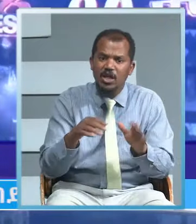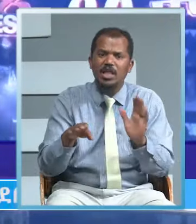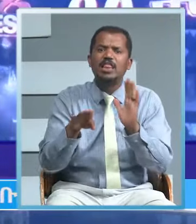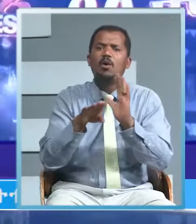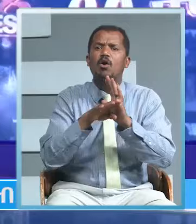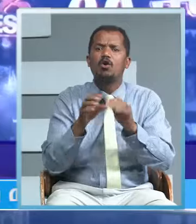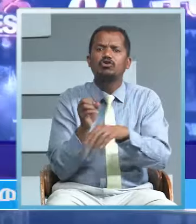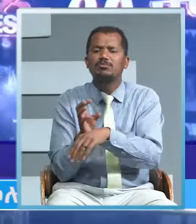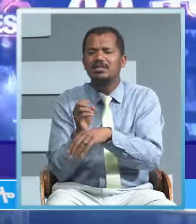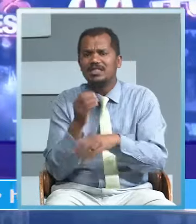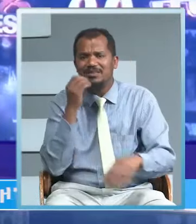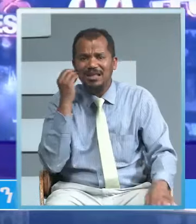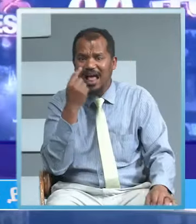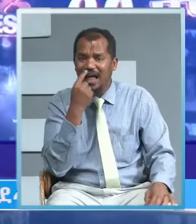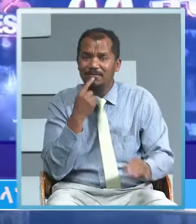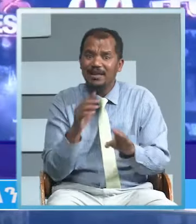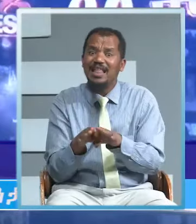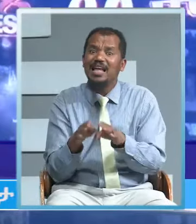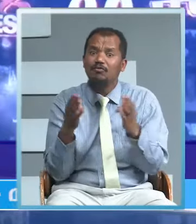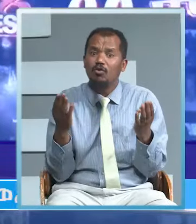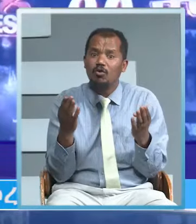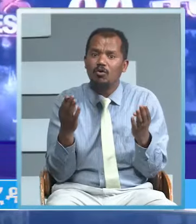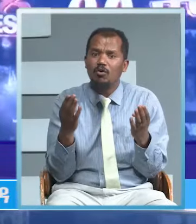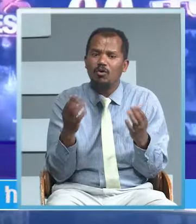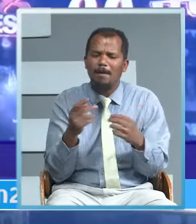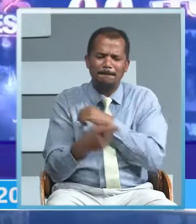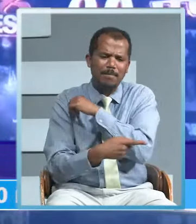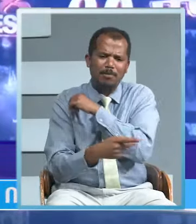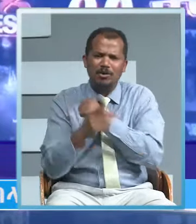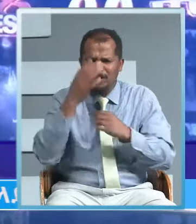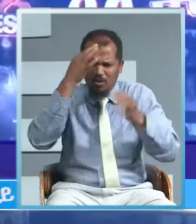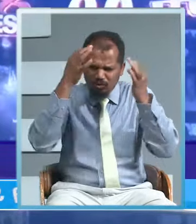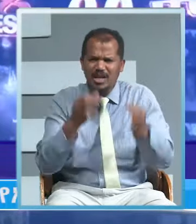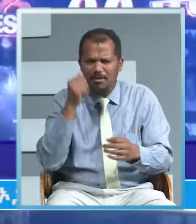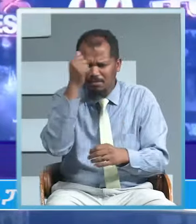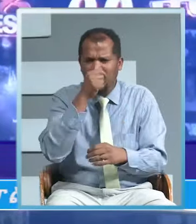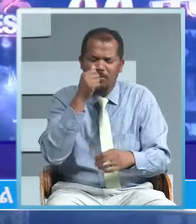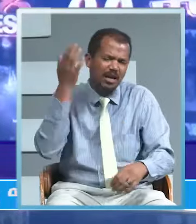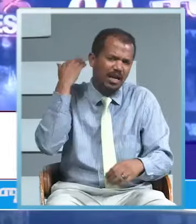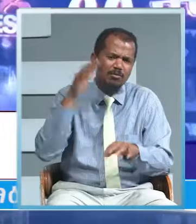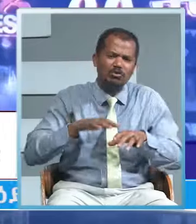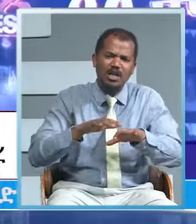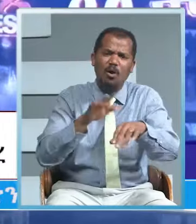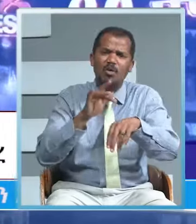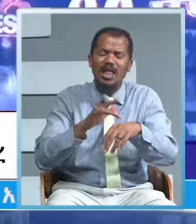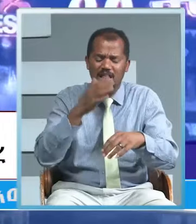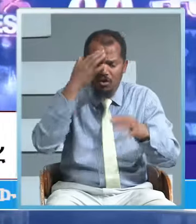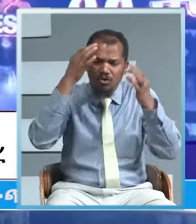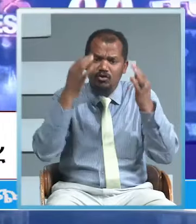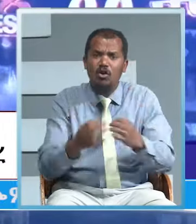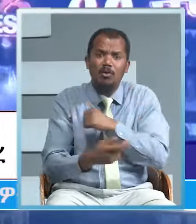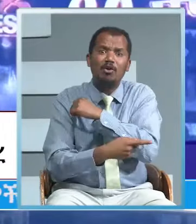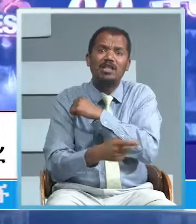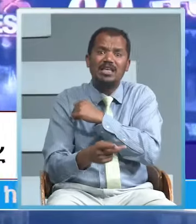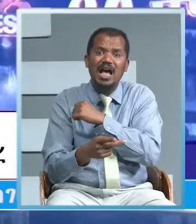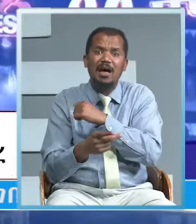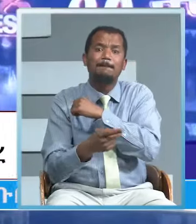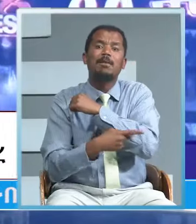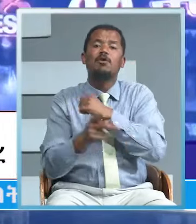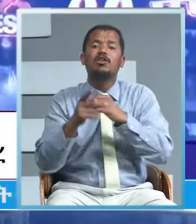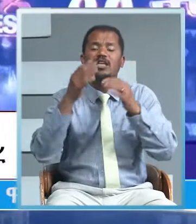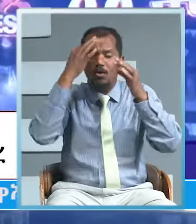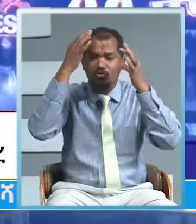የተወካዮች ምክር ቤት አንደበት ተከፍቶ በፖለቲካ ውሳኔ በኢትዮጵያ ቀድሞ ሰራዊት ላይ የተወሰነው የፖለቲካ ውሳኔ